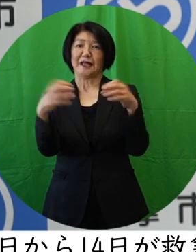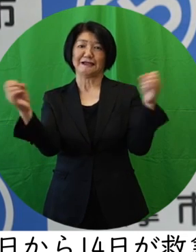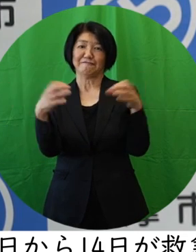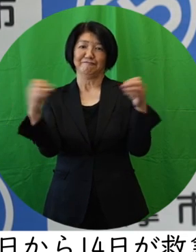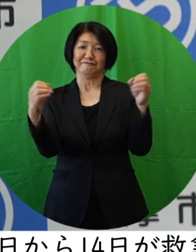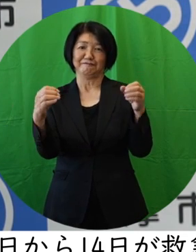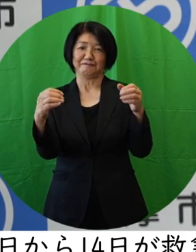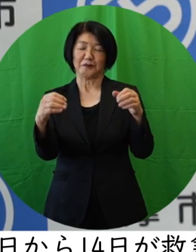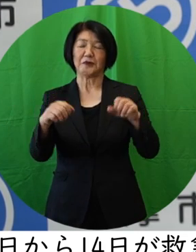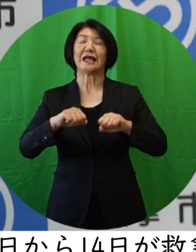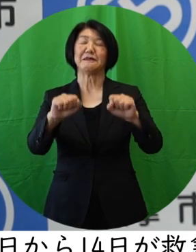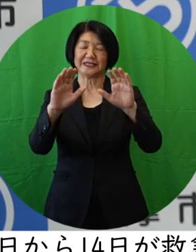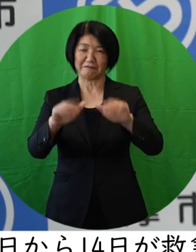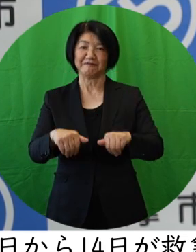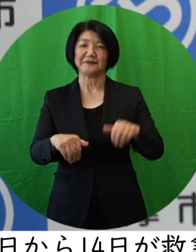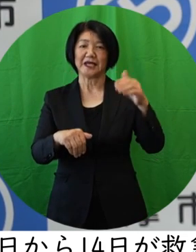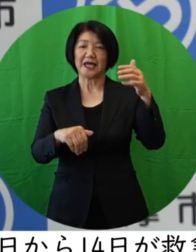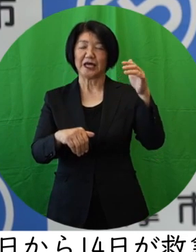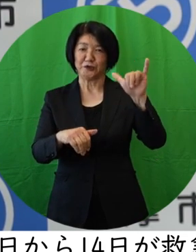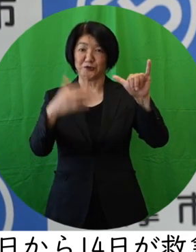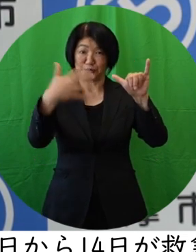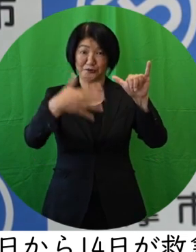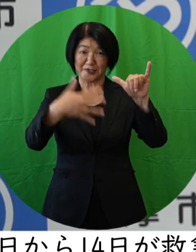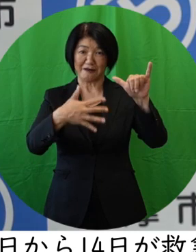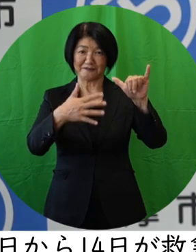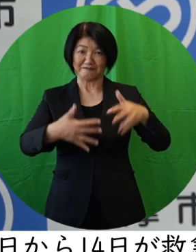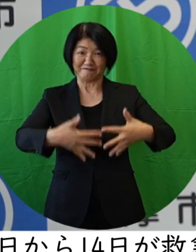たYouTubeでご覧ください